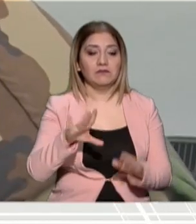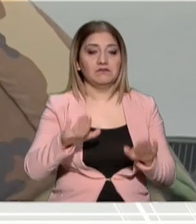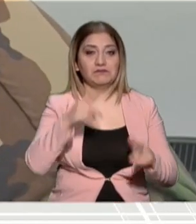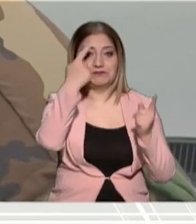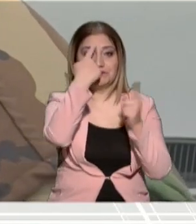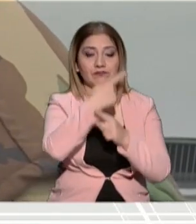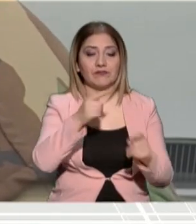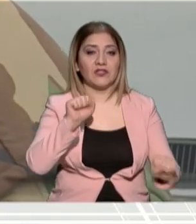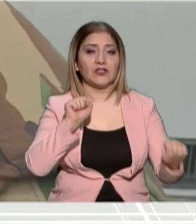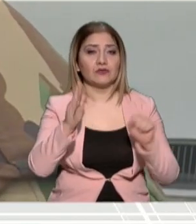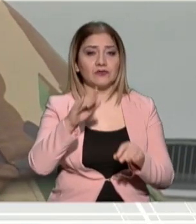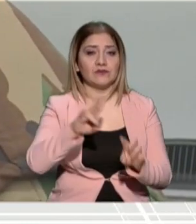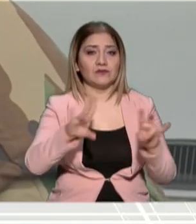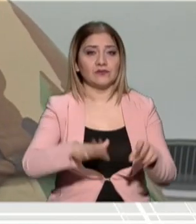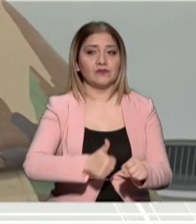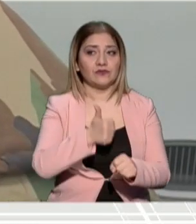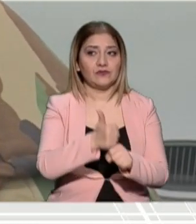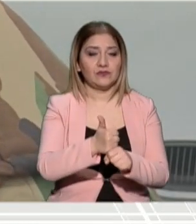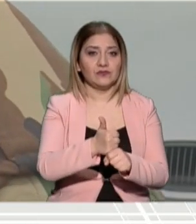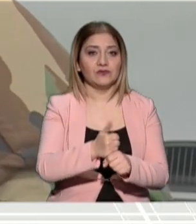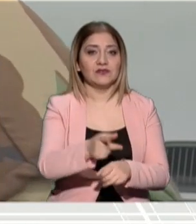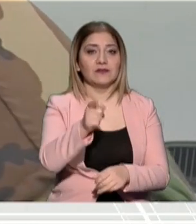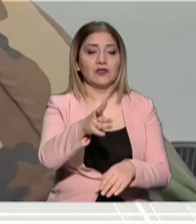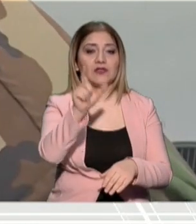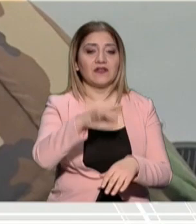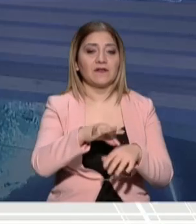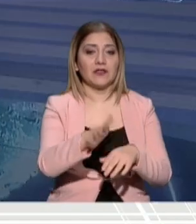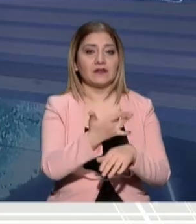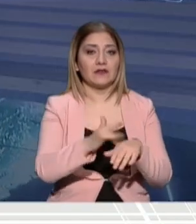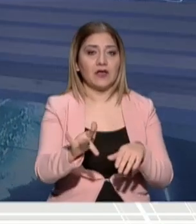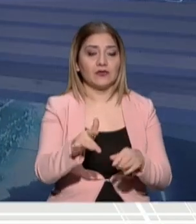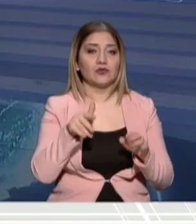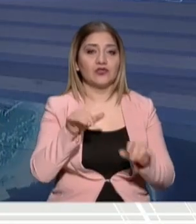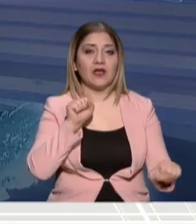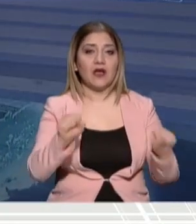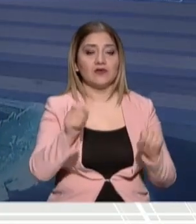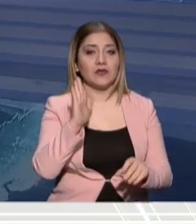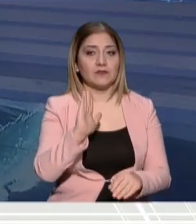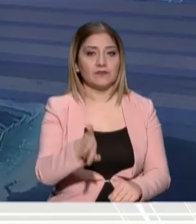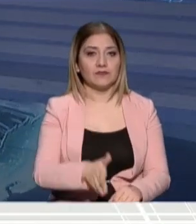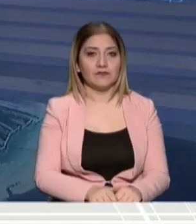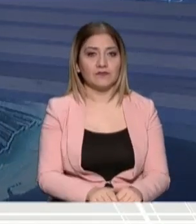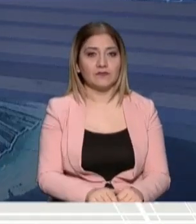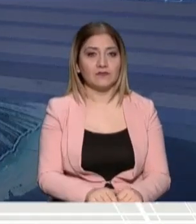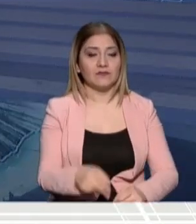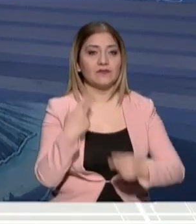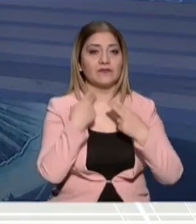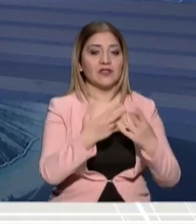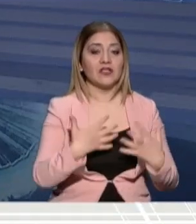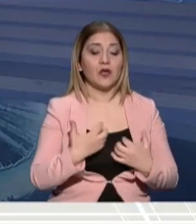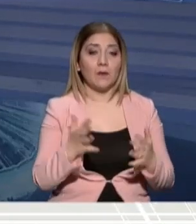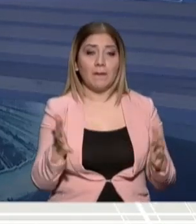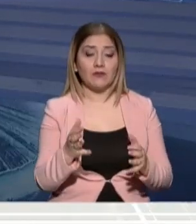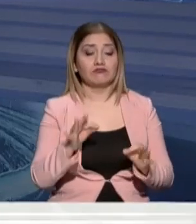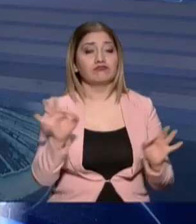որ կազմակերպելու է վարչապետ Նիկոլ Փաշինյանին զենքով ֆիզիկապես վերացնելու գործընթացը։ Բանտային առողջապահության